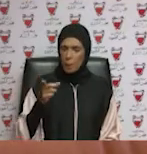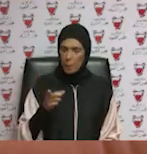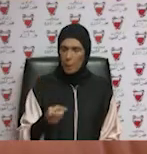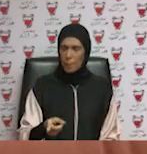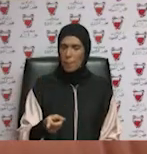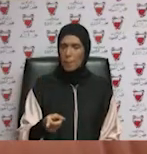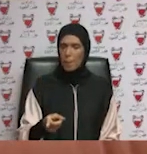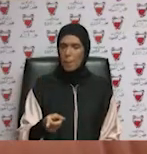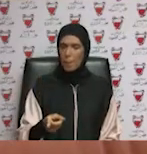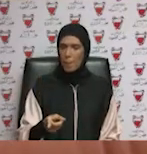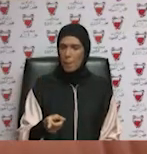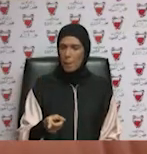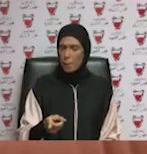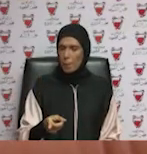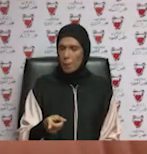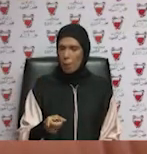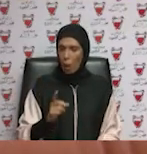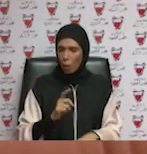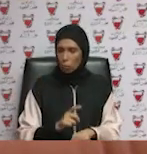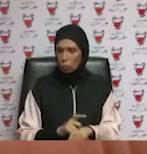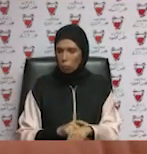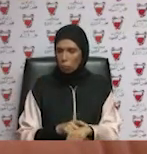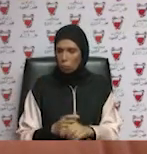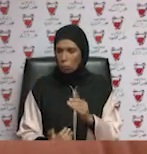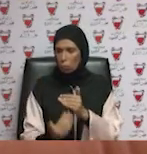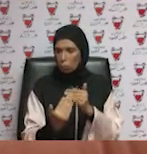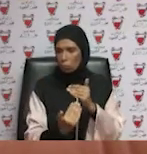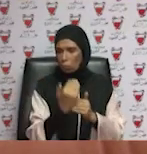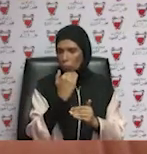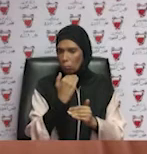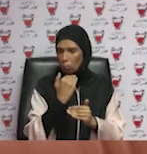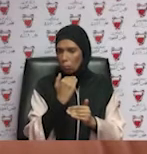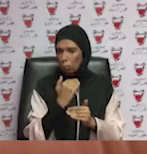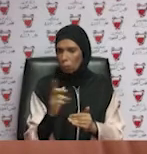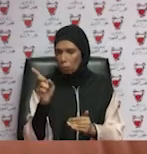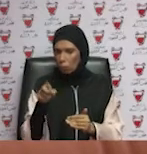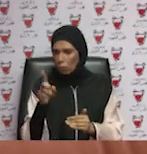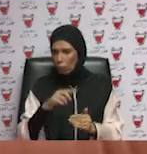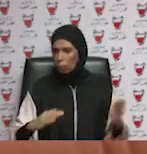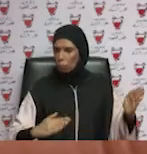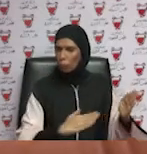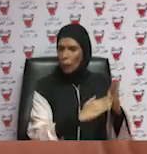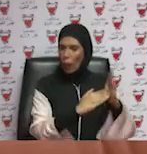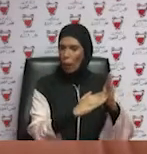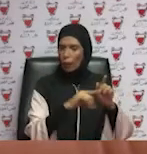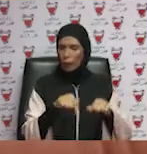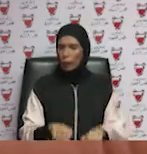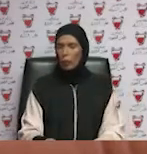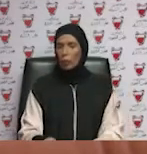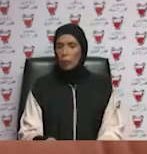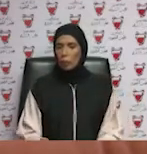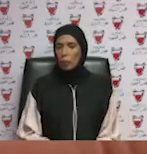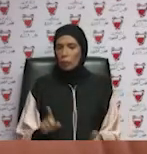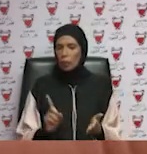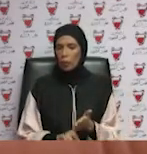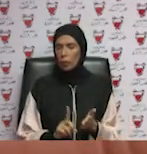ذلك ونخلق مدد جديدة تتعارض مع المدد اللي احنا اتفقنا عليها والتي نراعي فيها ويجب